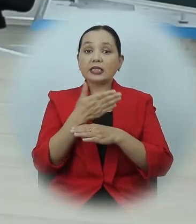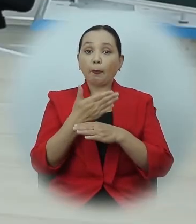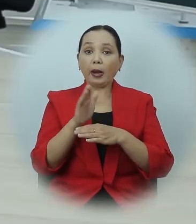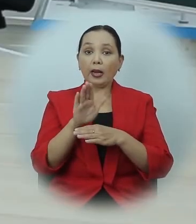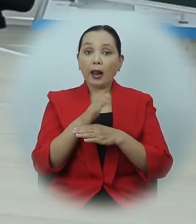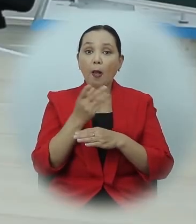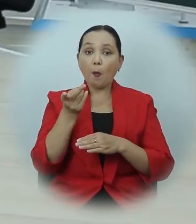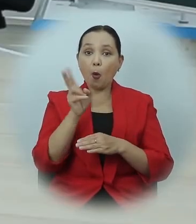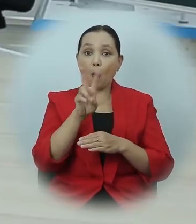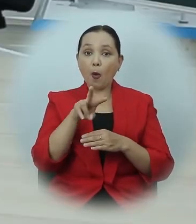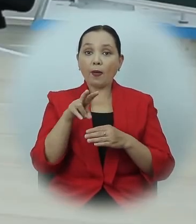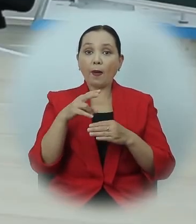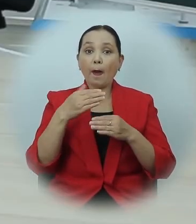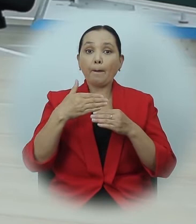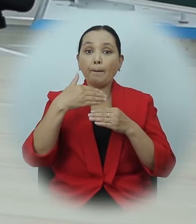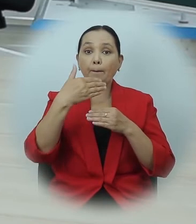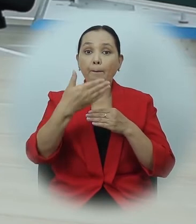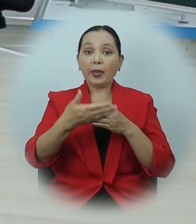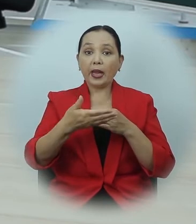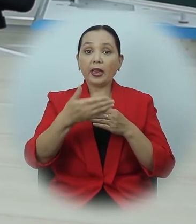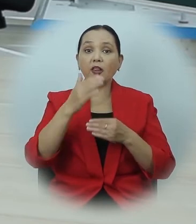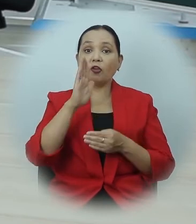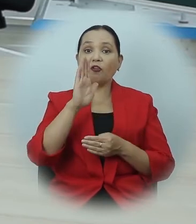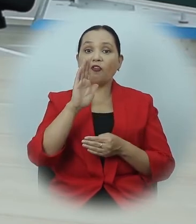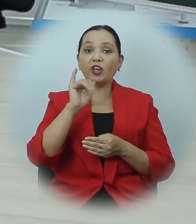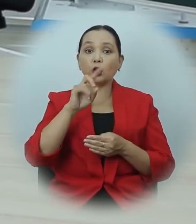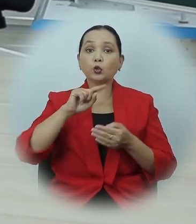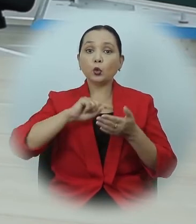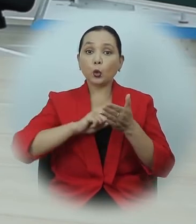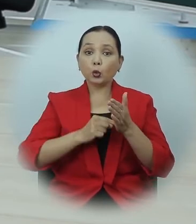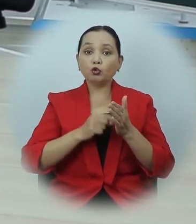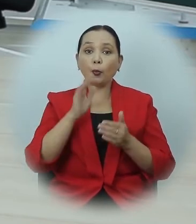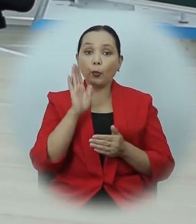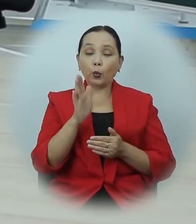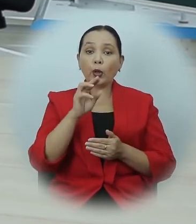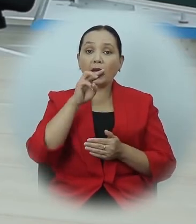распределяем на переднюю выточку. Ставим точки